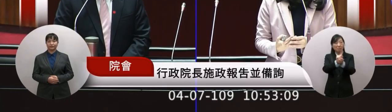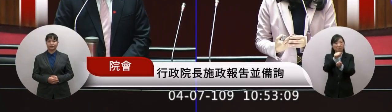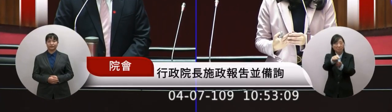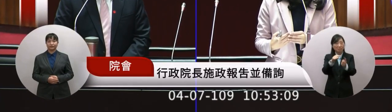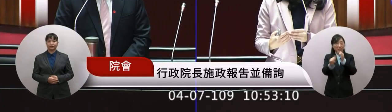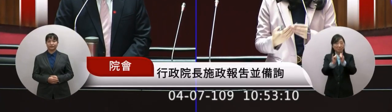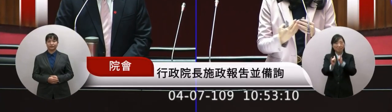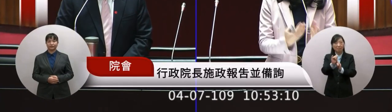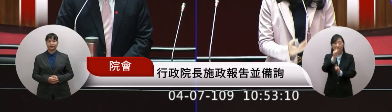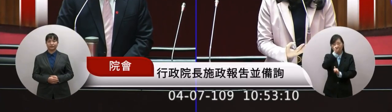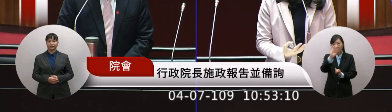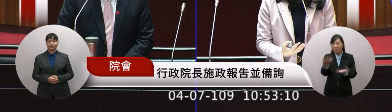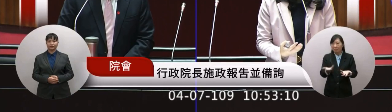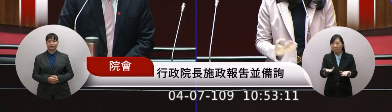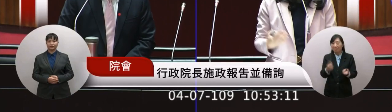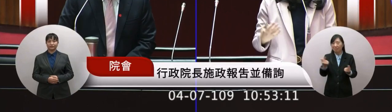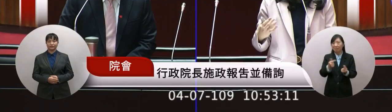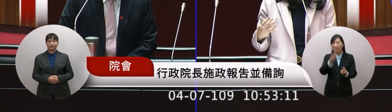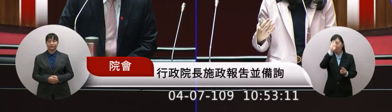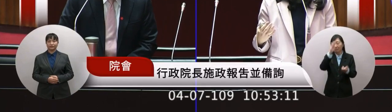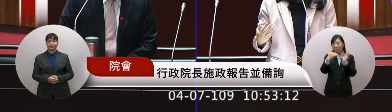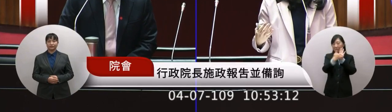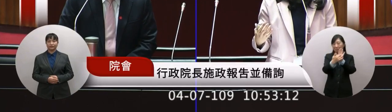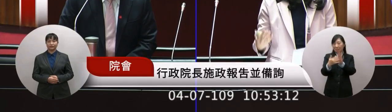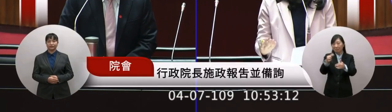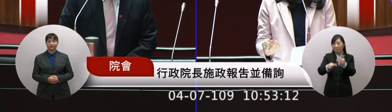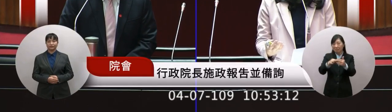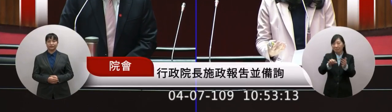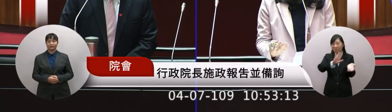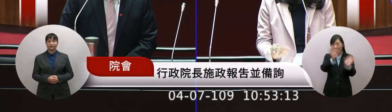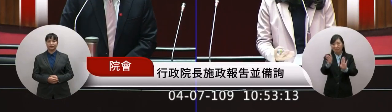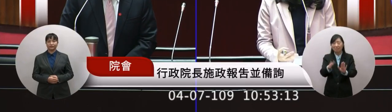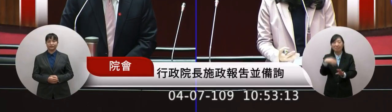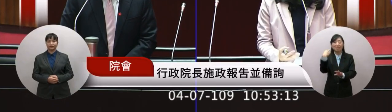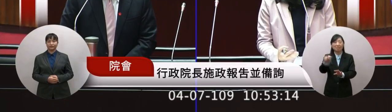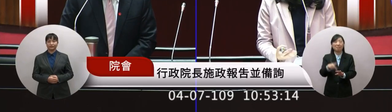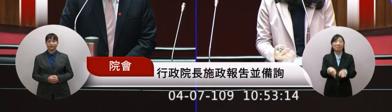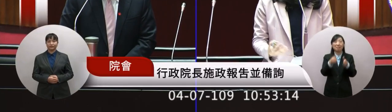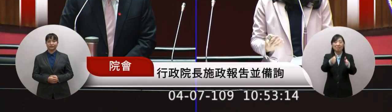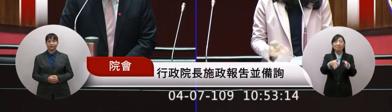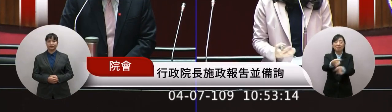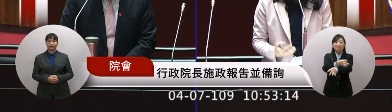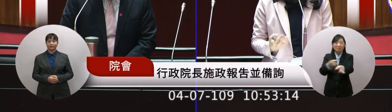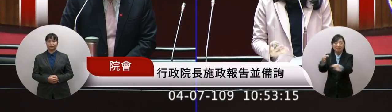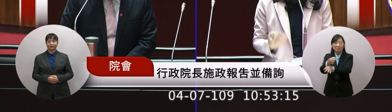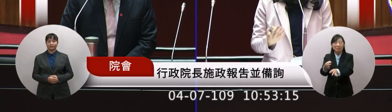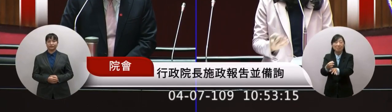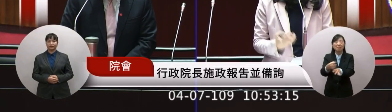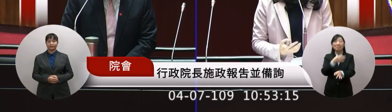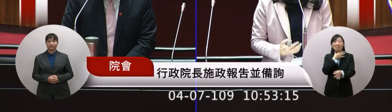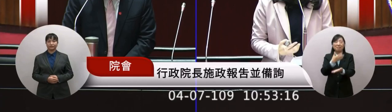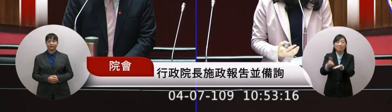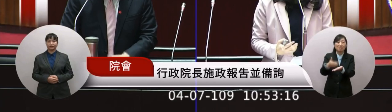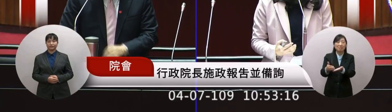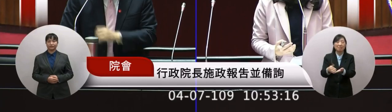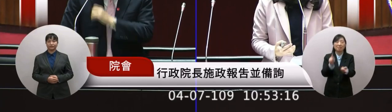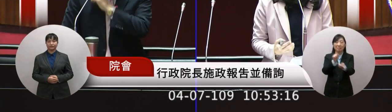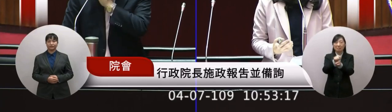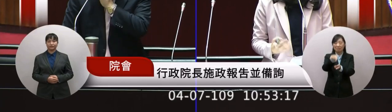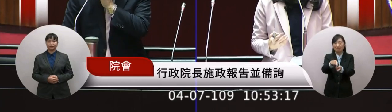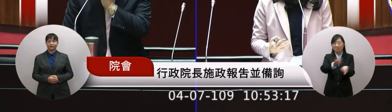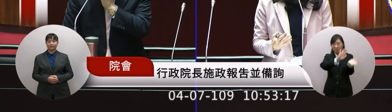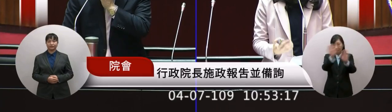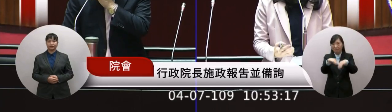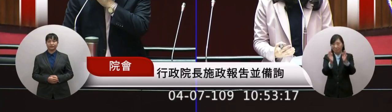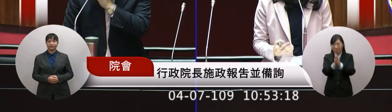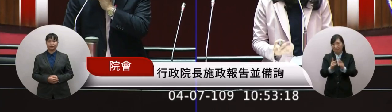情，那包含像我们在防治的疫情，还有包含我们在做很多的一些产业的纾困上，只要是有对疫情有利的部分，